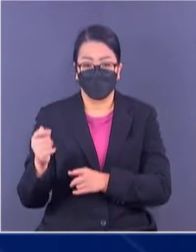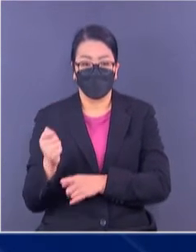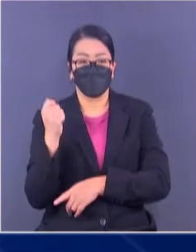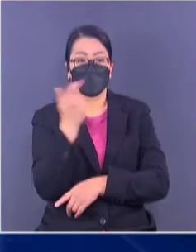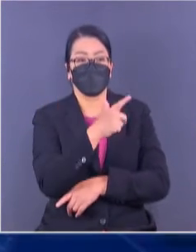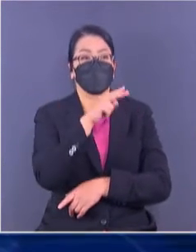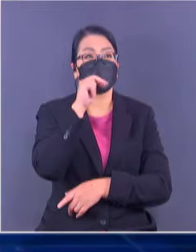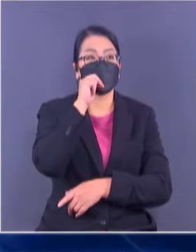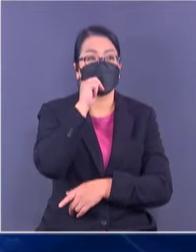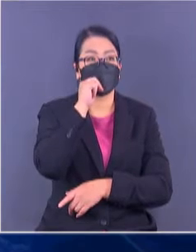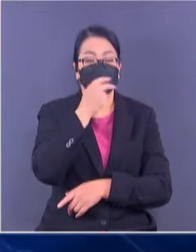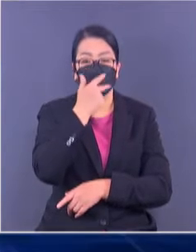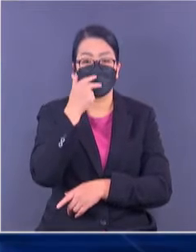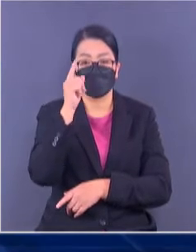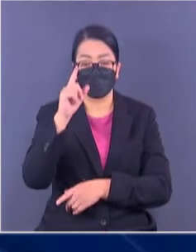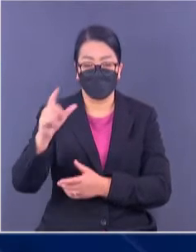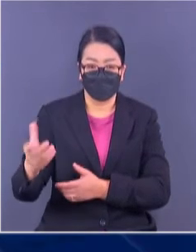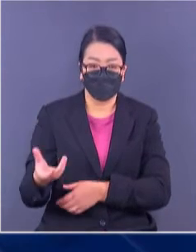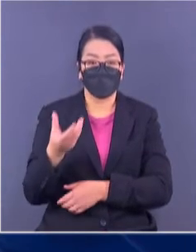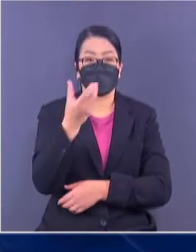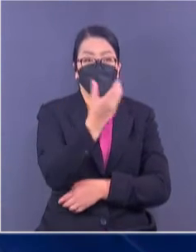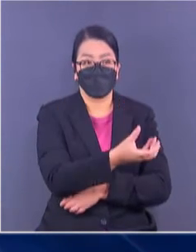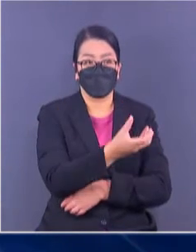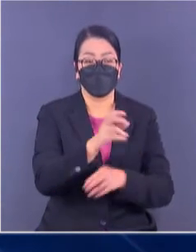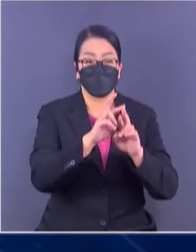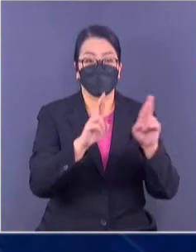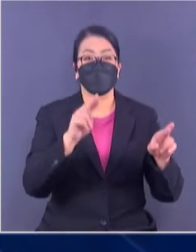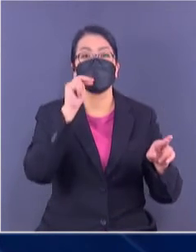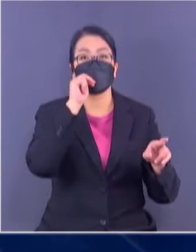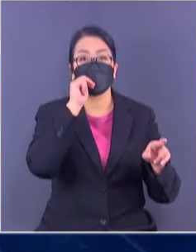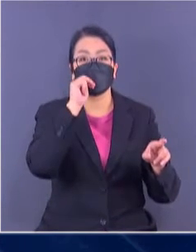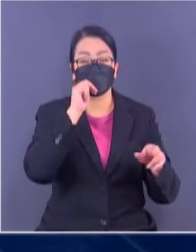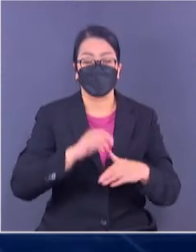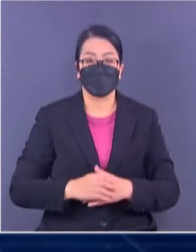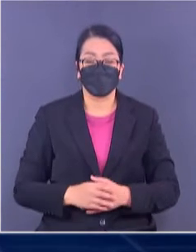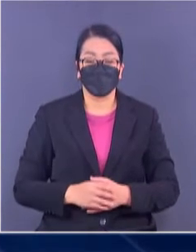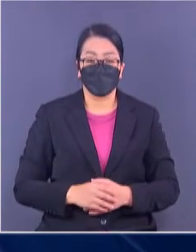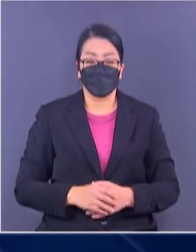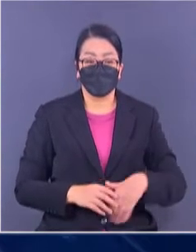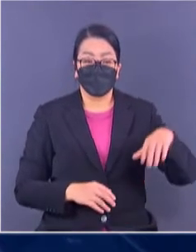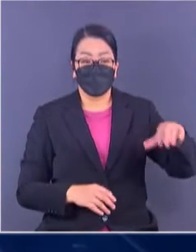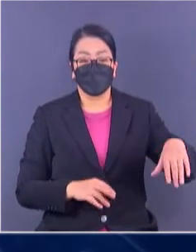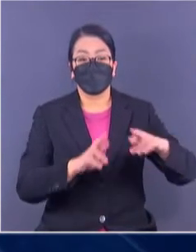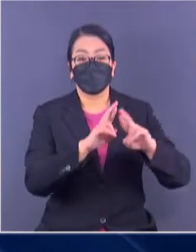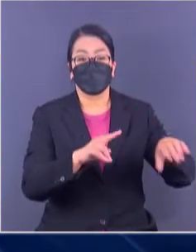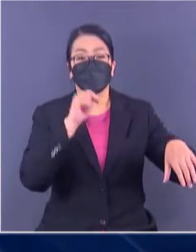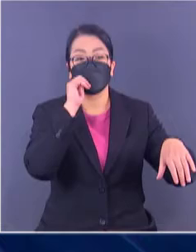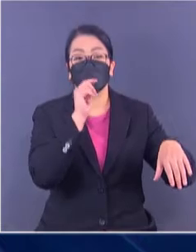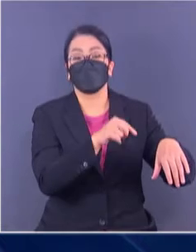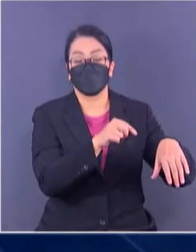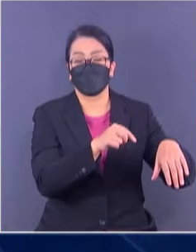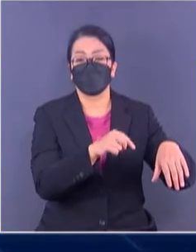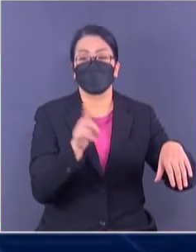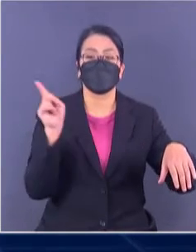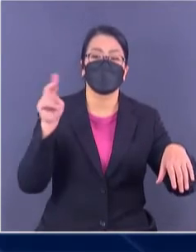ำแล้วก็หยิบขนมเค้กไปด้วยอีก1ชิ้น คือไปที่ร้านน้ำก่อนแล้วทำทีท่าว่าร้านน้ำเนี่ยแบงค์พันอยู่ที่ร้านละ